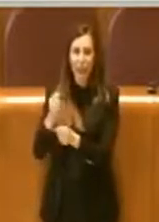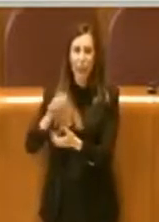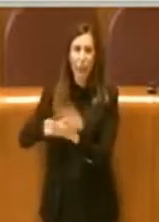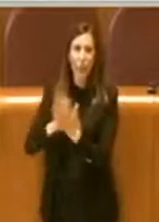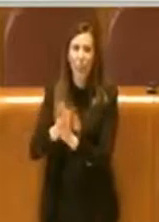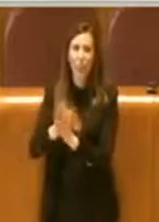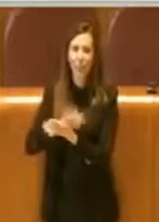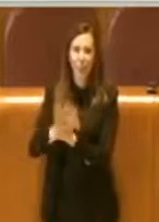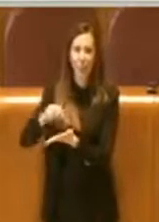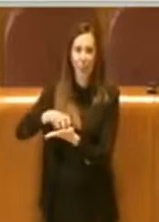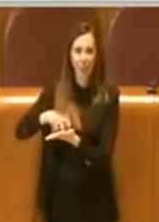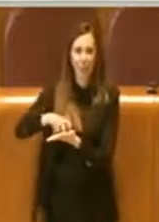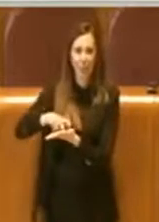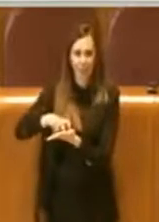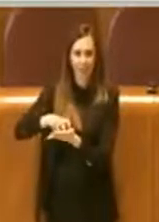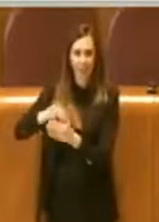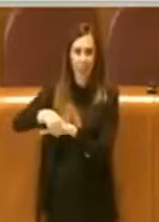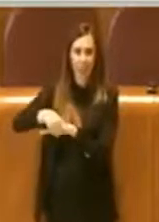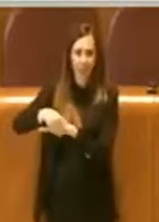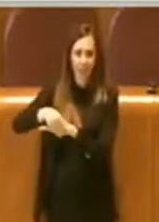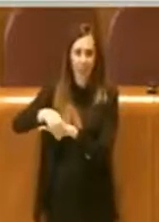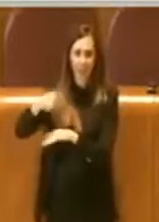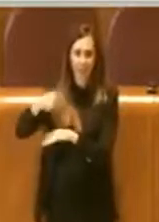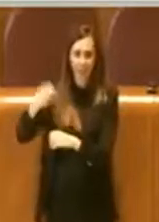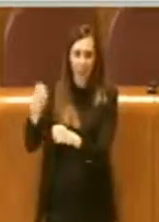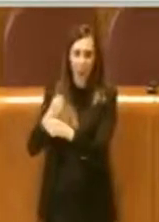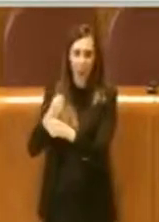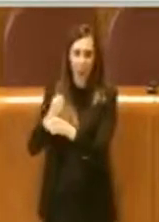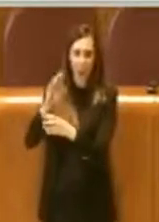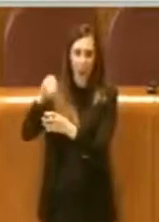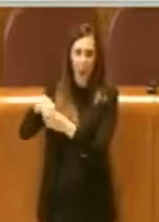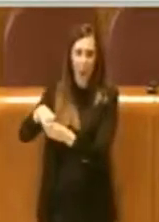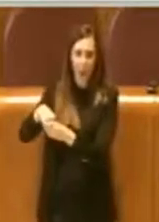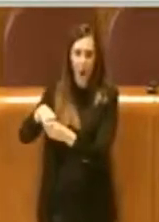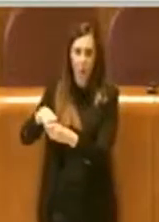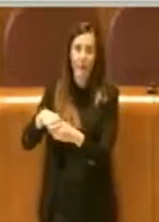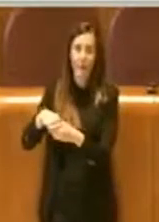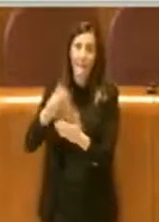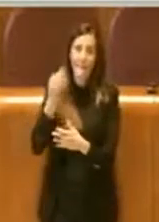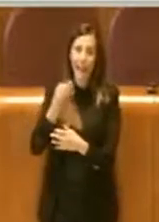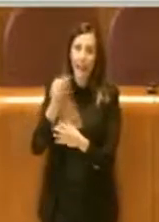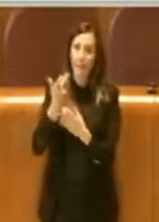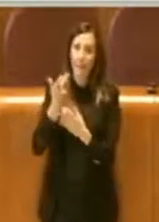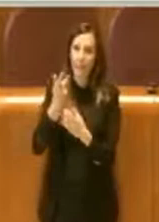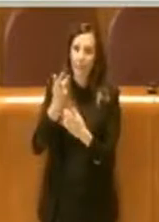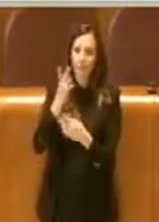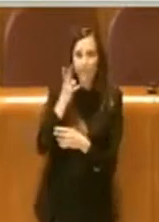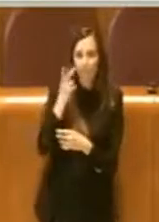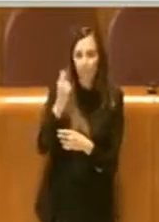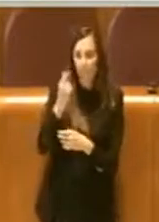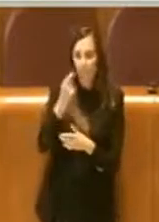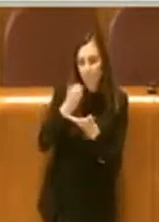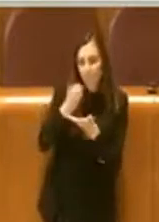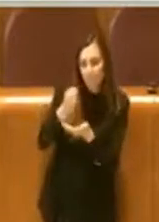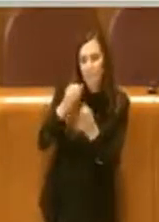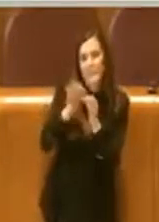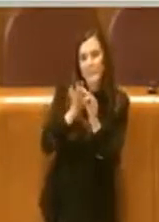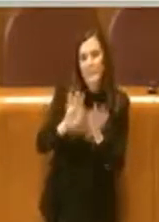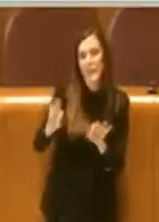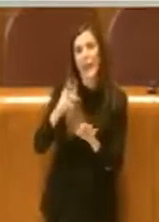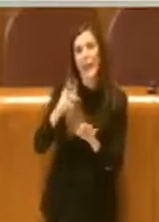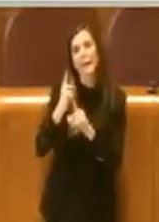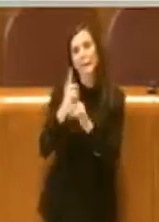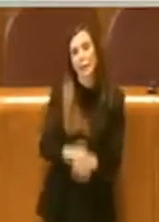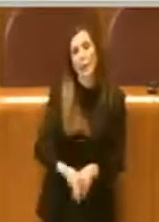Teatro dell'Opera. Ovviamente nelle disponibilità di quelle che sono le risorse finanziarie, sempre rispetto alle normative di